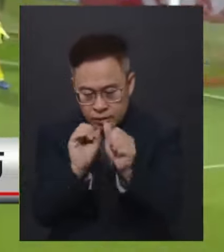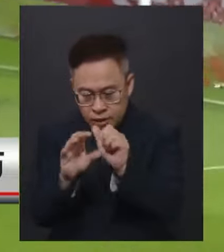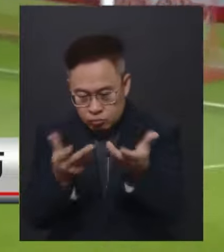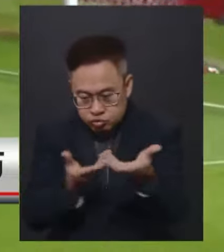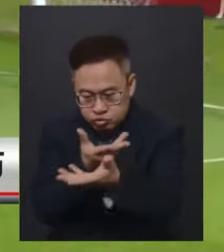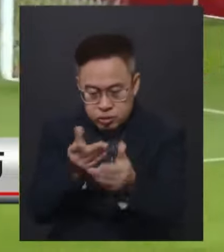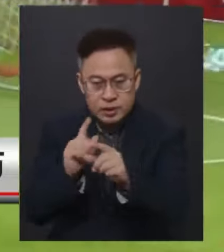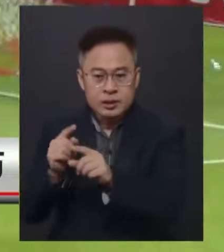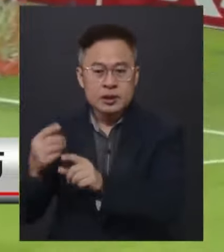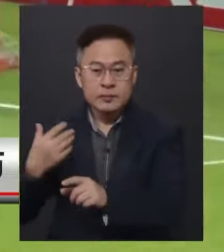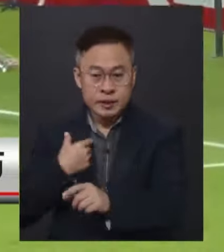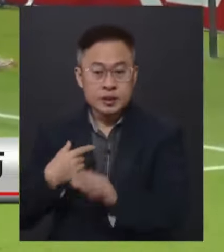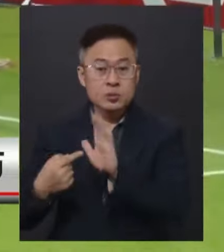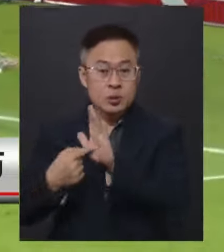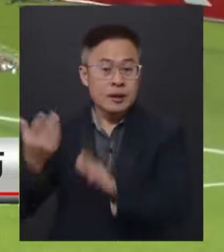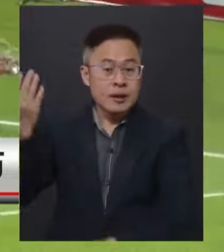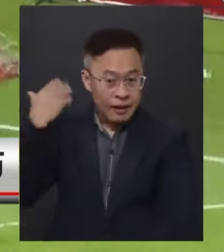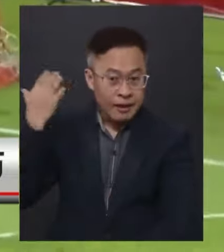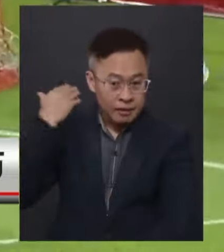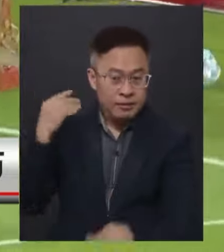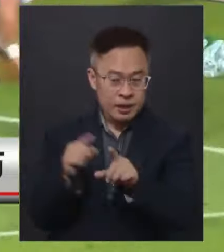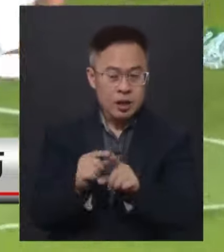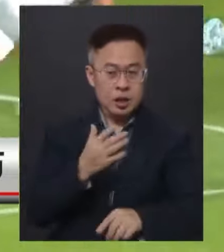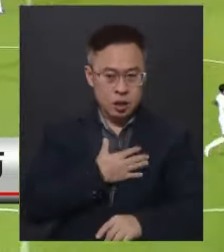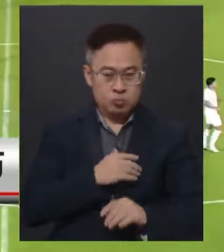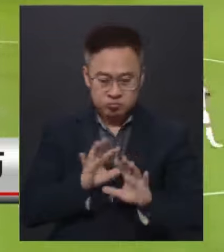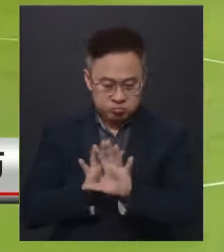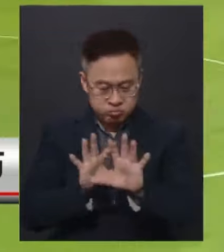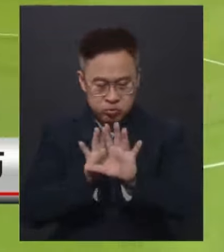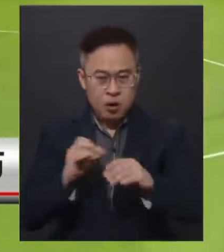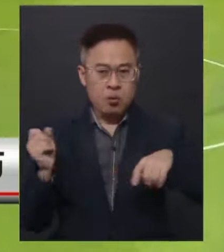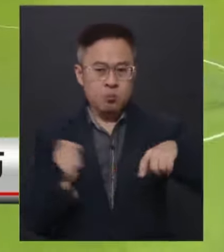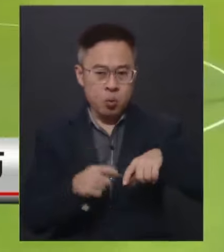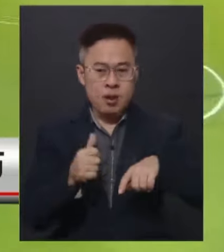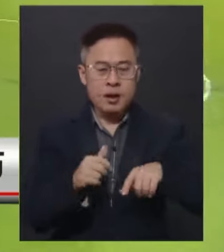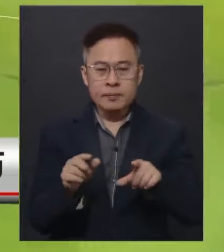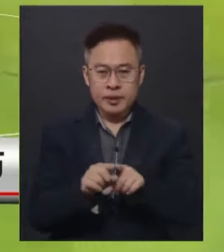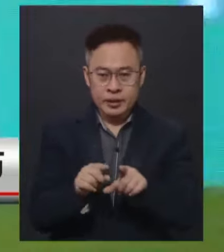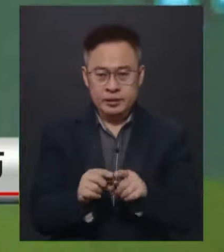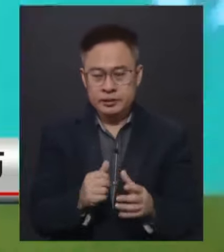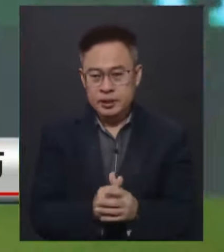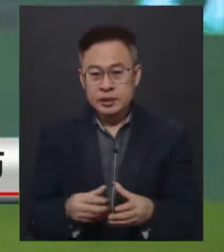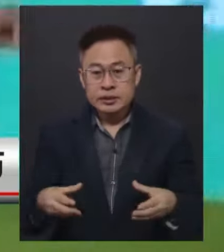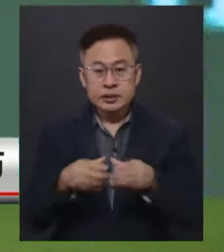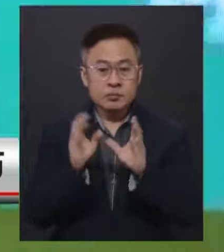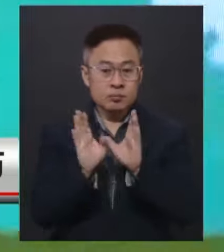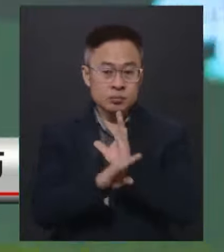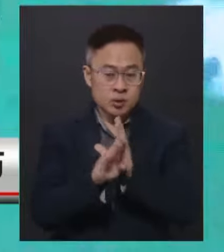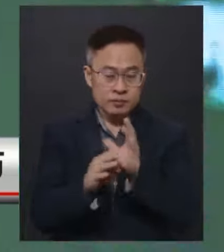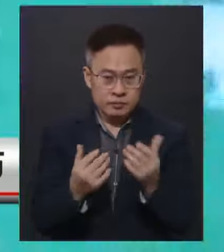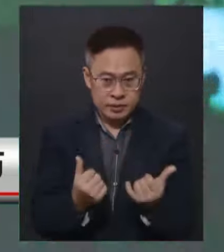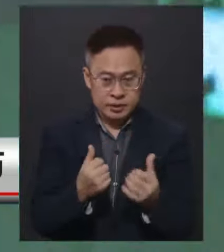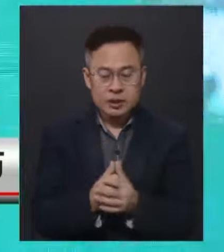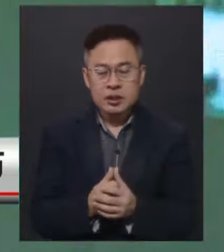ในเกมที่ผ่านมาเนี่ยก็ได้แสดงให้เห็นแล้วว่าพวกเราเนี่ยสามารถทำได้ซึ่งเกมที่จะบุกไปเยือนบุรีรัมย์เนี่ยเจ้าตัวก็บอกก็ยอ